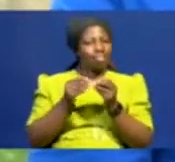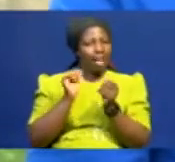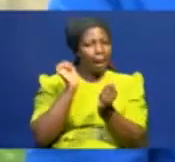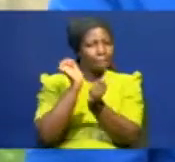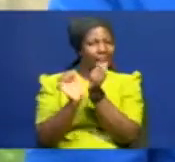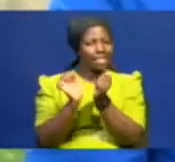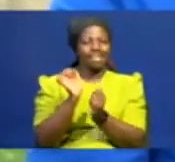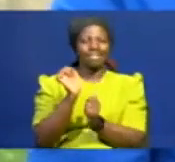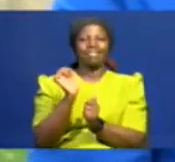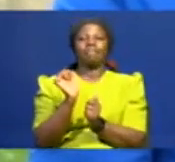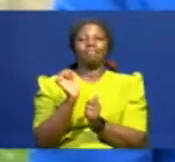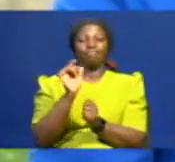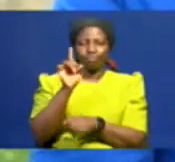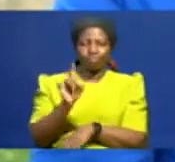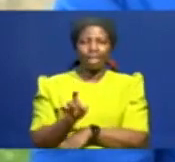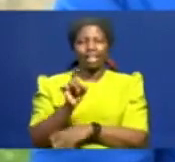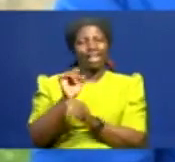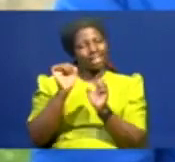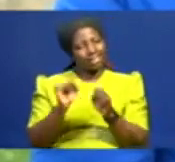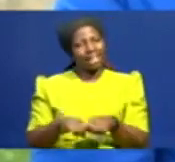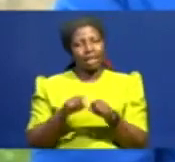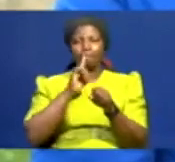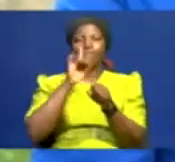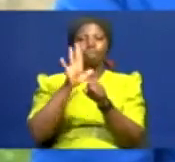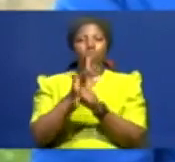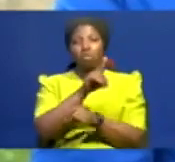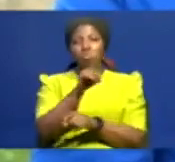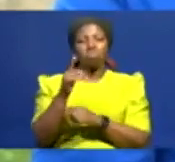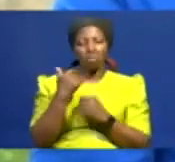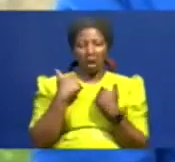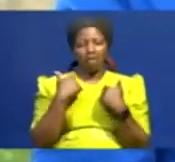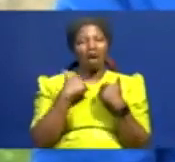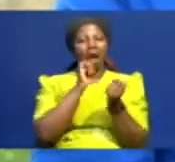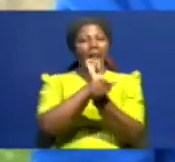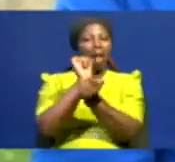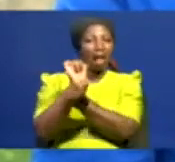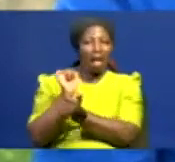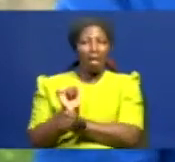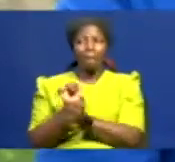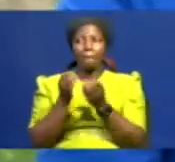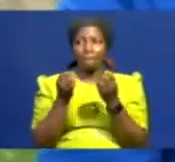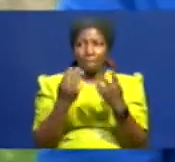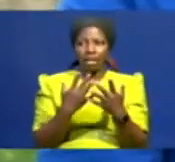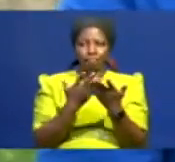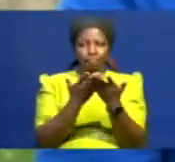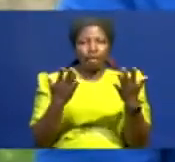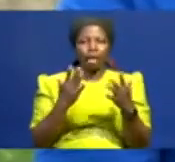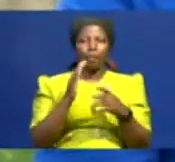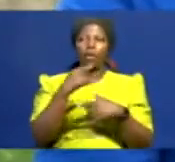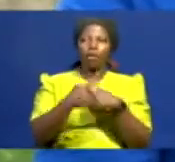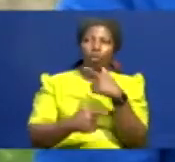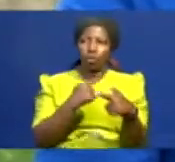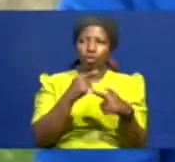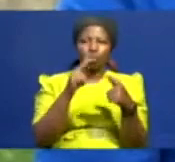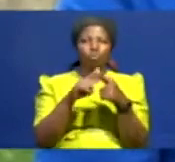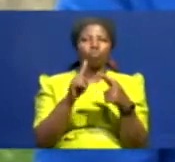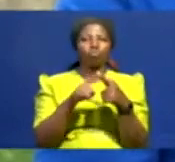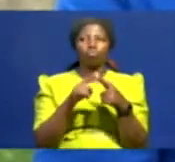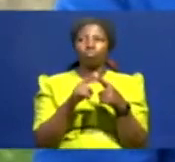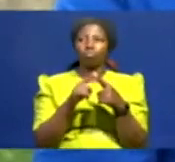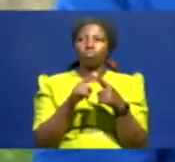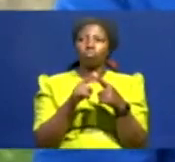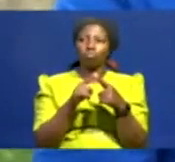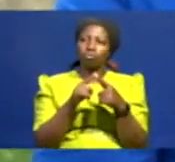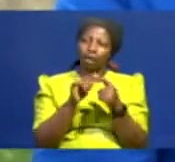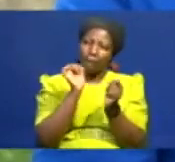are dealt with. And I can give you a word. We have arrested quite a number of them. We continue to deal with them.